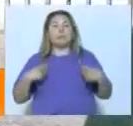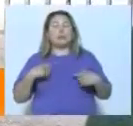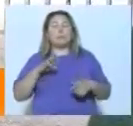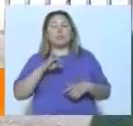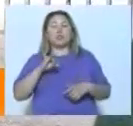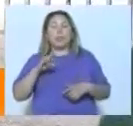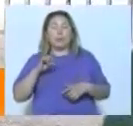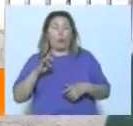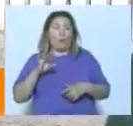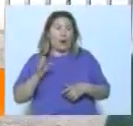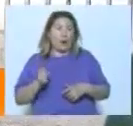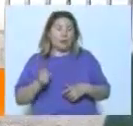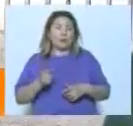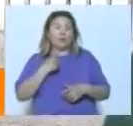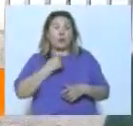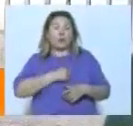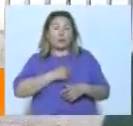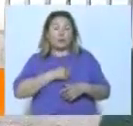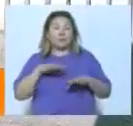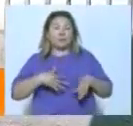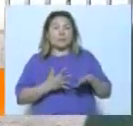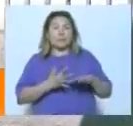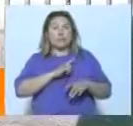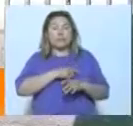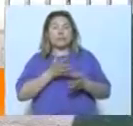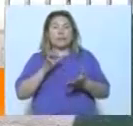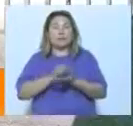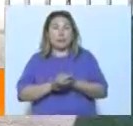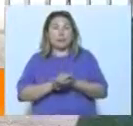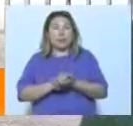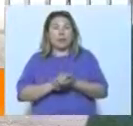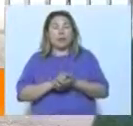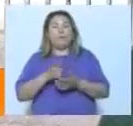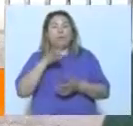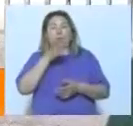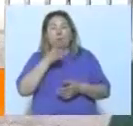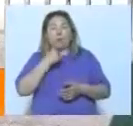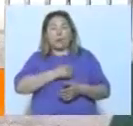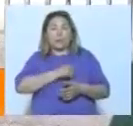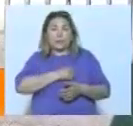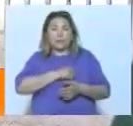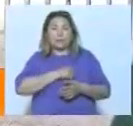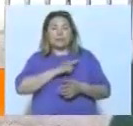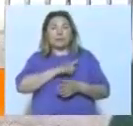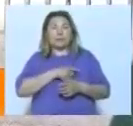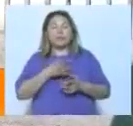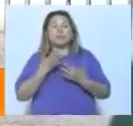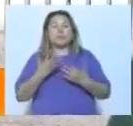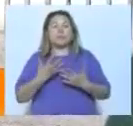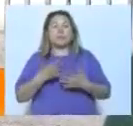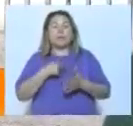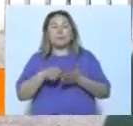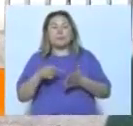Сакен Мансуровича военно-морские силы занимают передовые позиции в вооруженных силах Республики Казахстан. Не раз были отмечены